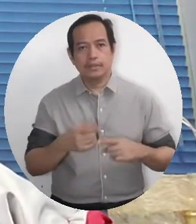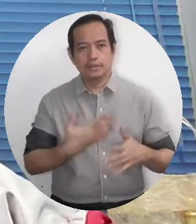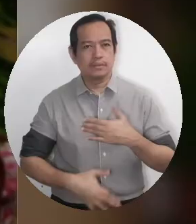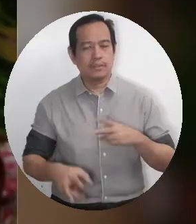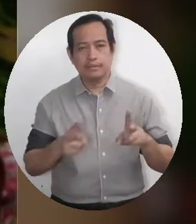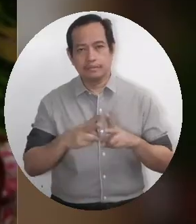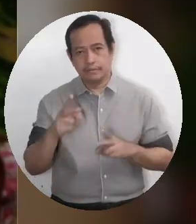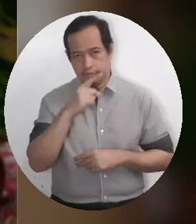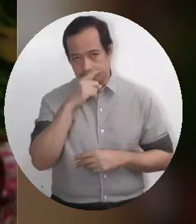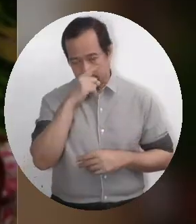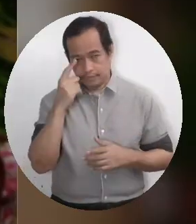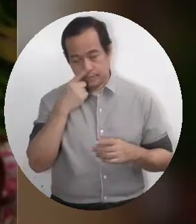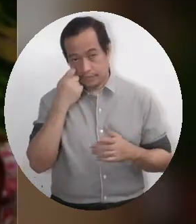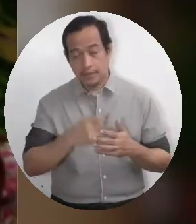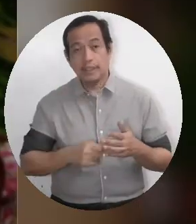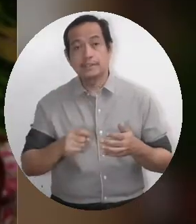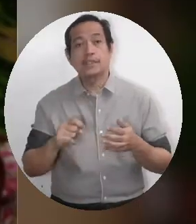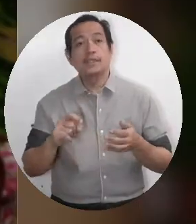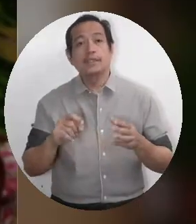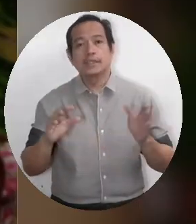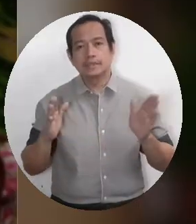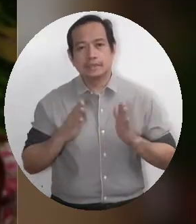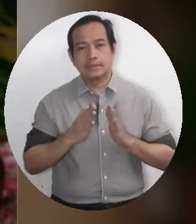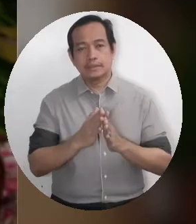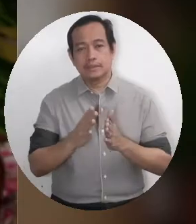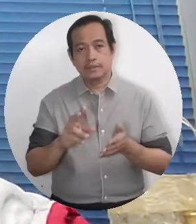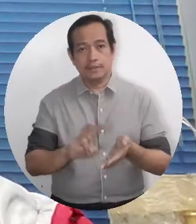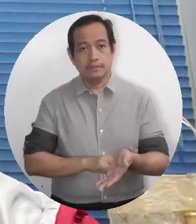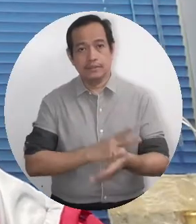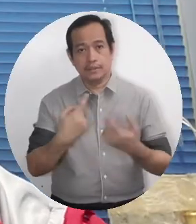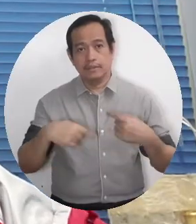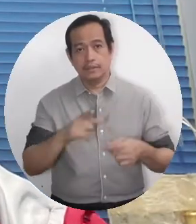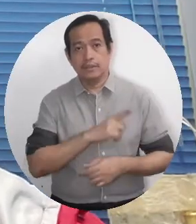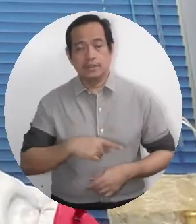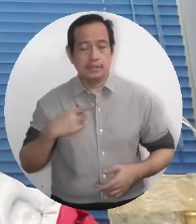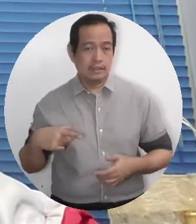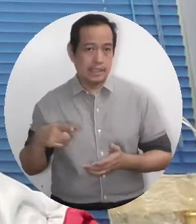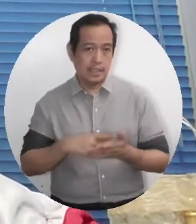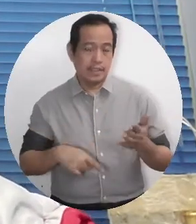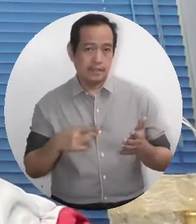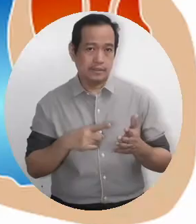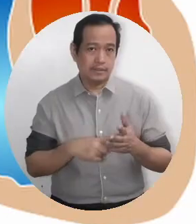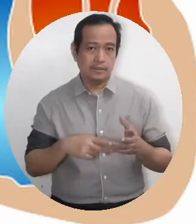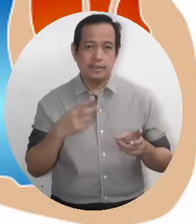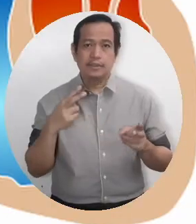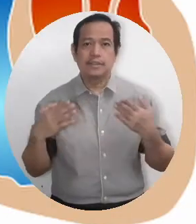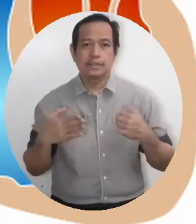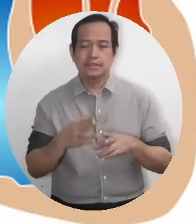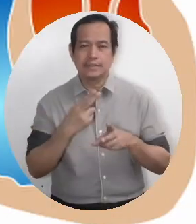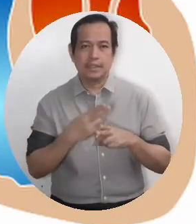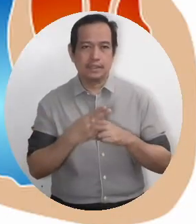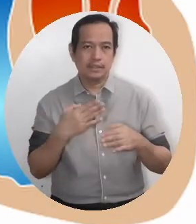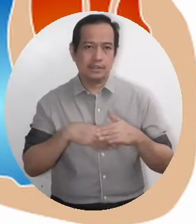po pagkapanganak niya, maitim siya masyado kasi masikip yung ugat papunta sa lungs. Yung tinatawag na pulmonic stenosis